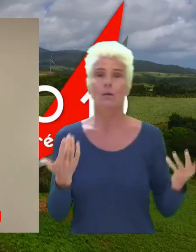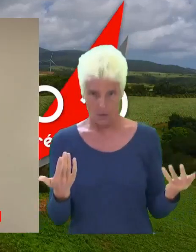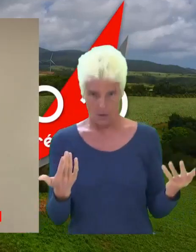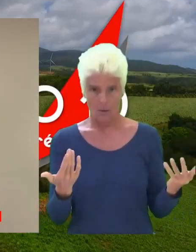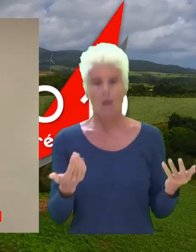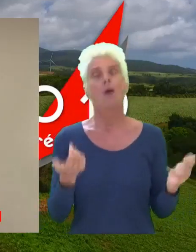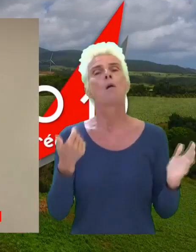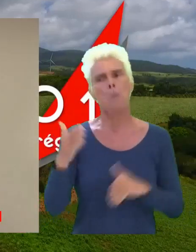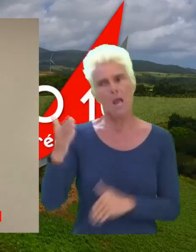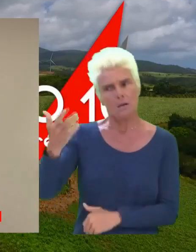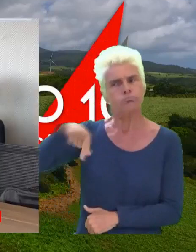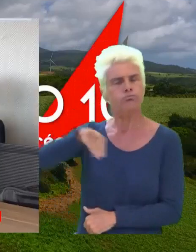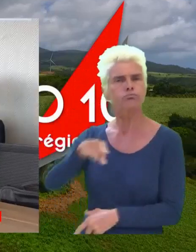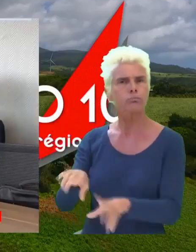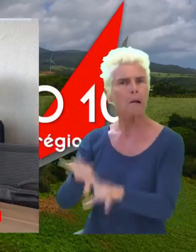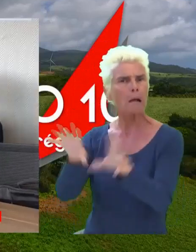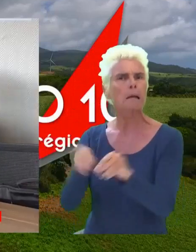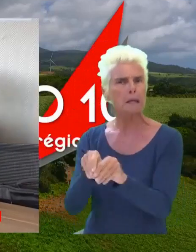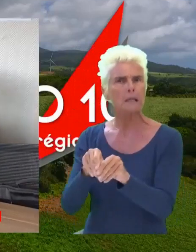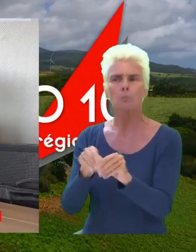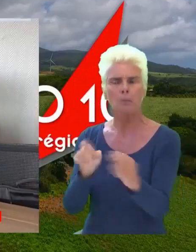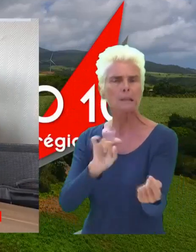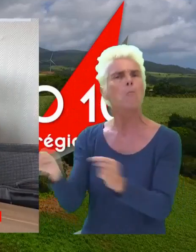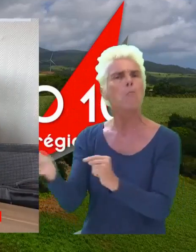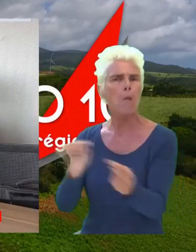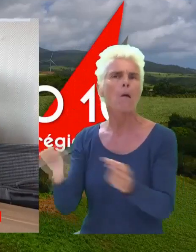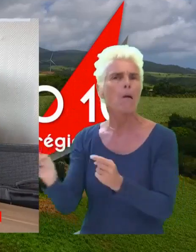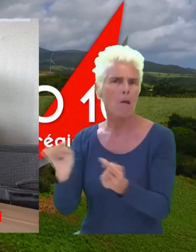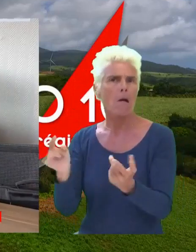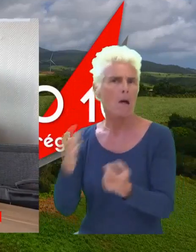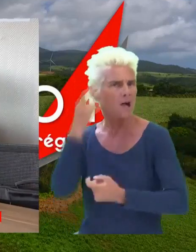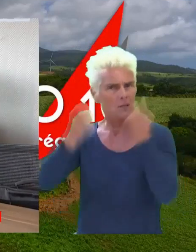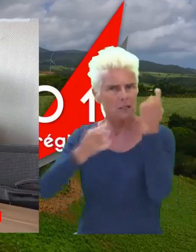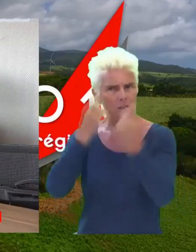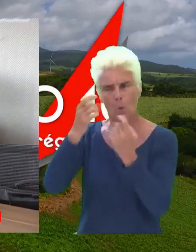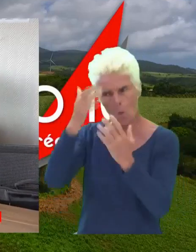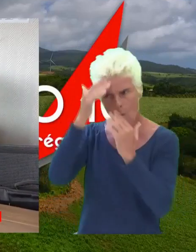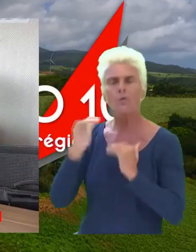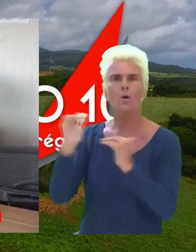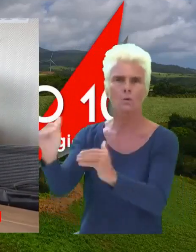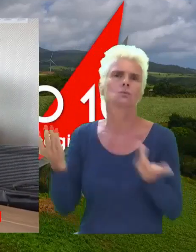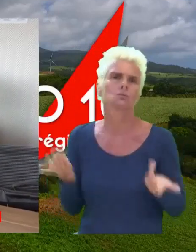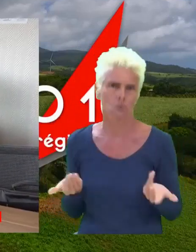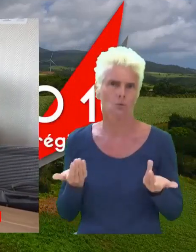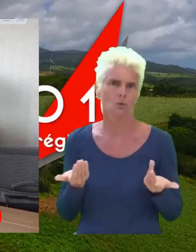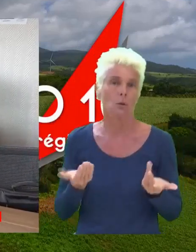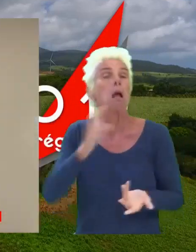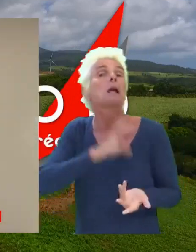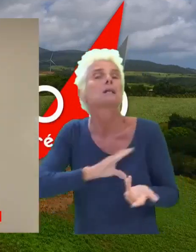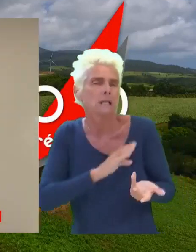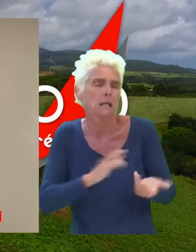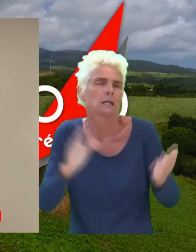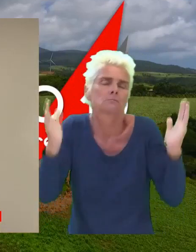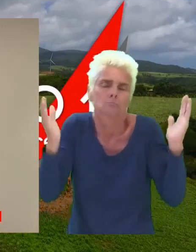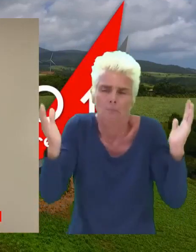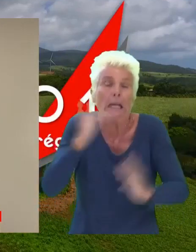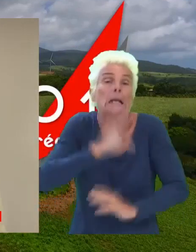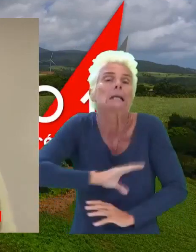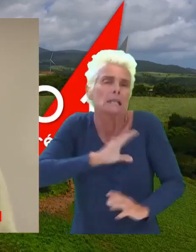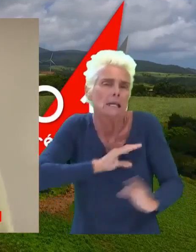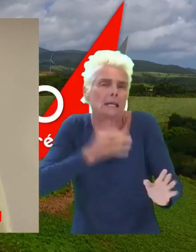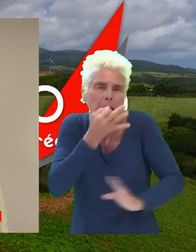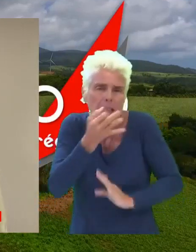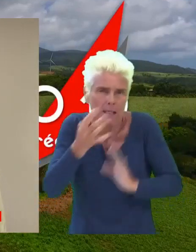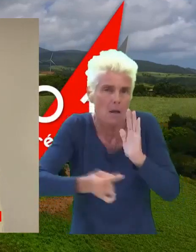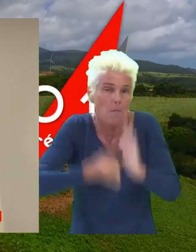confiance à celle qui a mené le débat c'est pour pouvoir essayer je dis bien essayer parce que